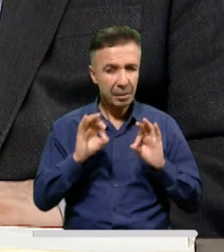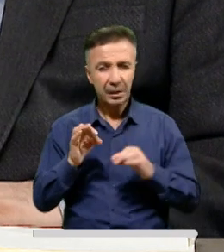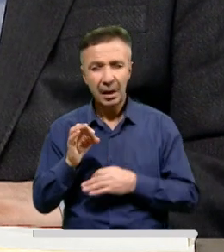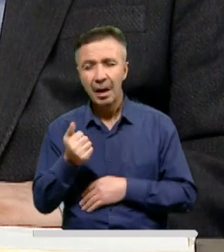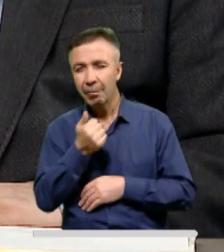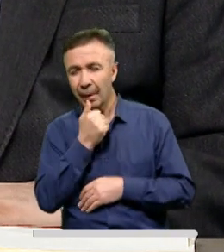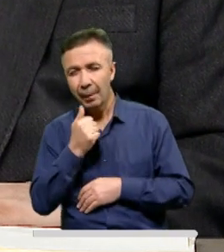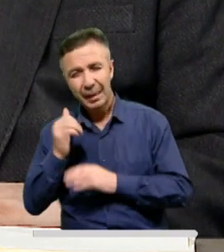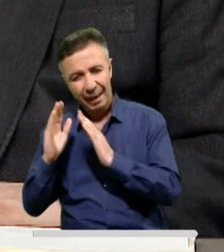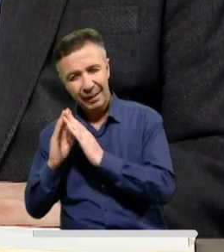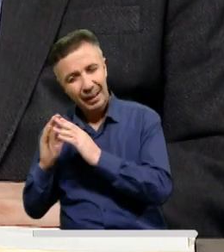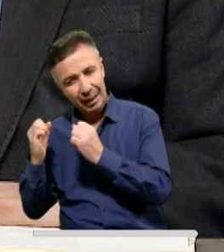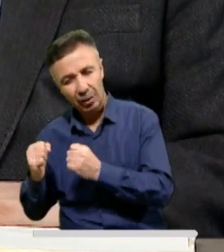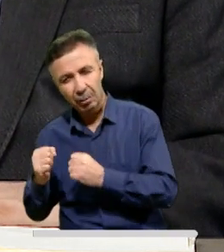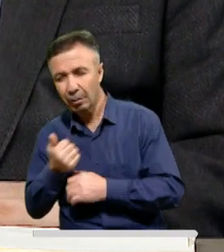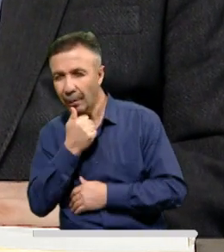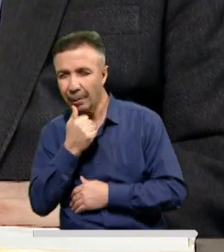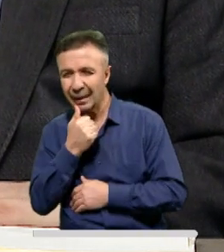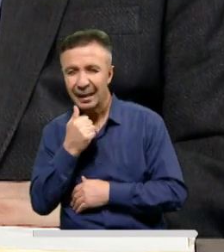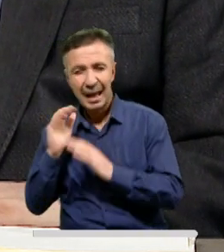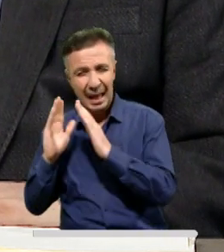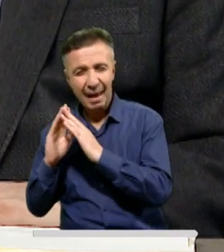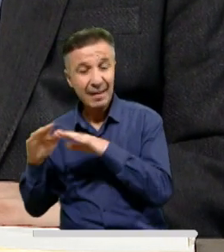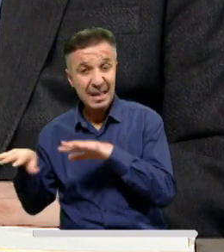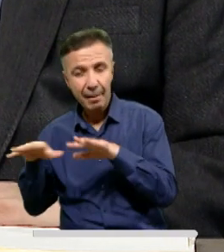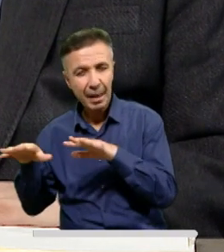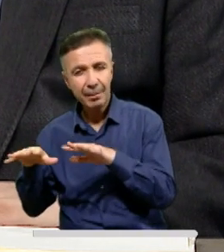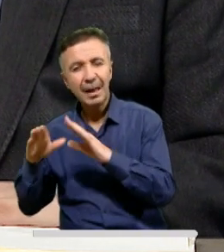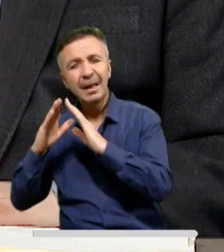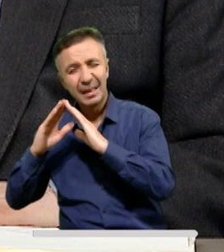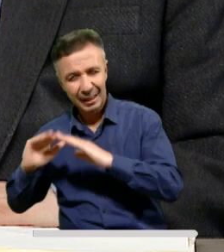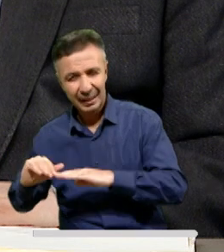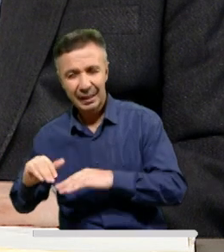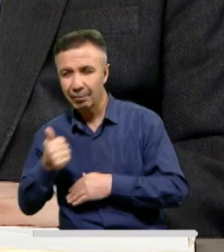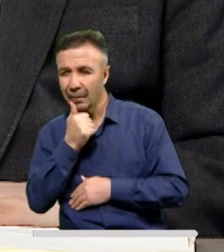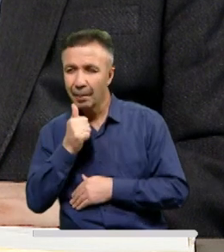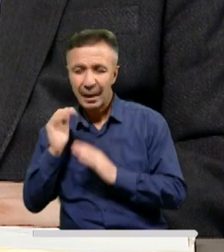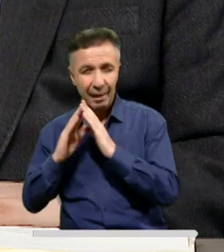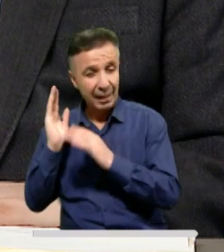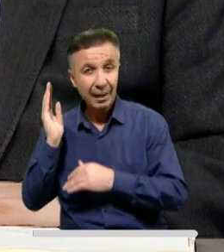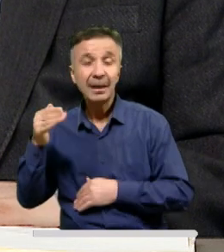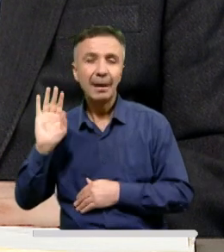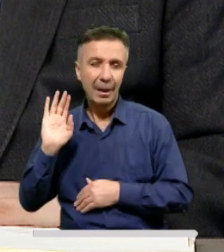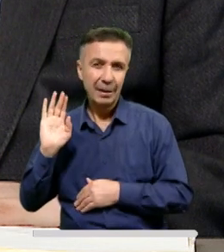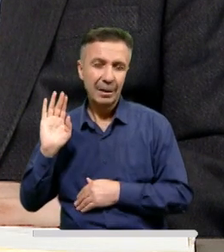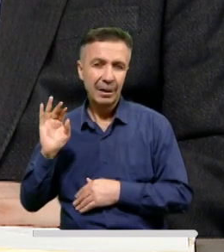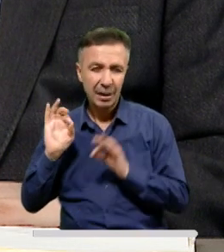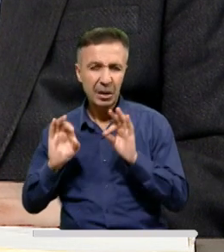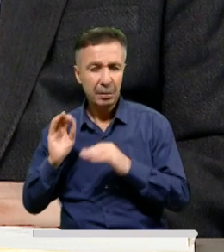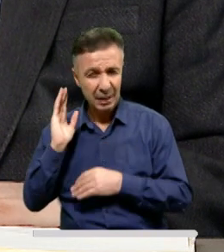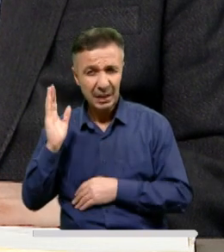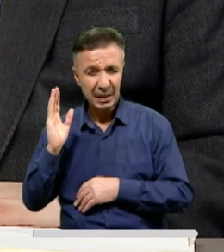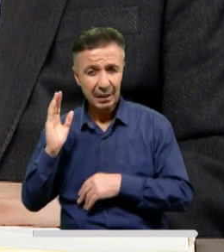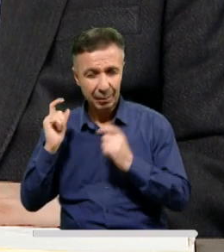evinde kalıyordum. Babamın evi depremden yıkıldı. Babamın evine gidemeyince şimdi gittiğim yerde